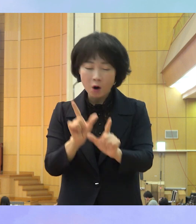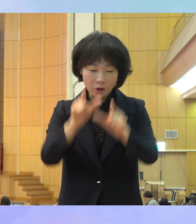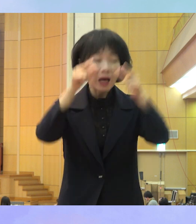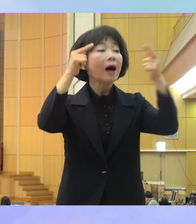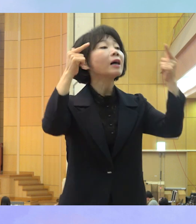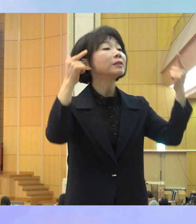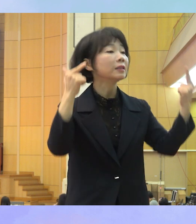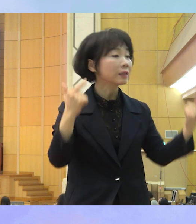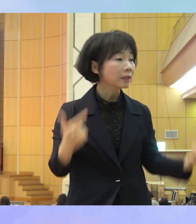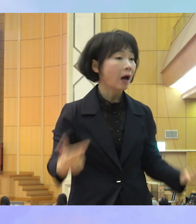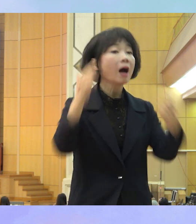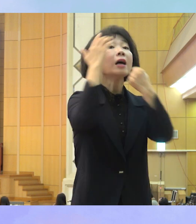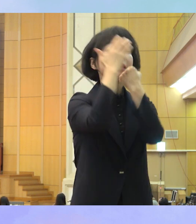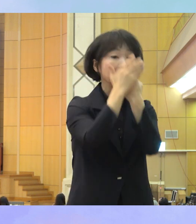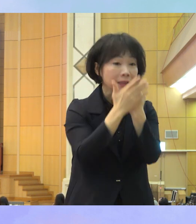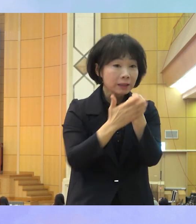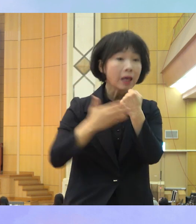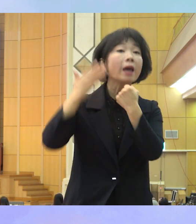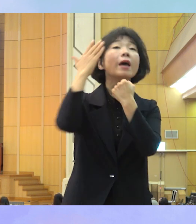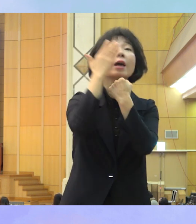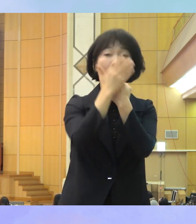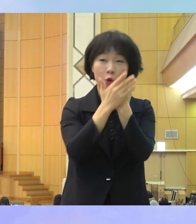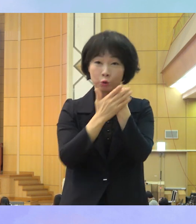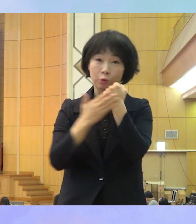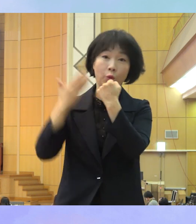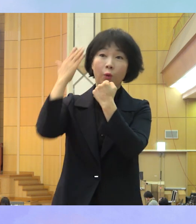당연한 것 아니라